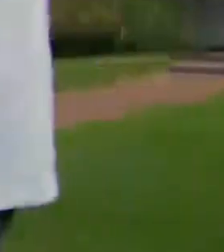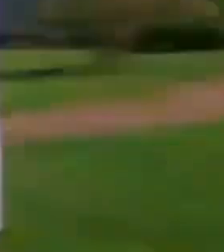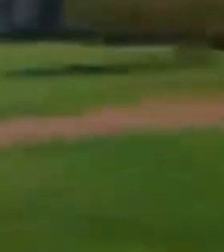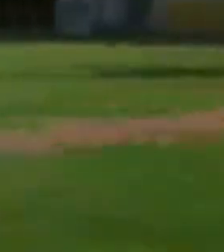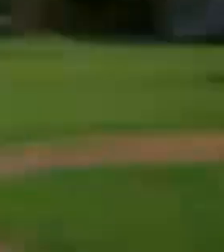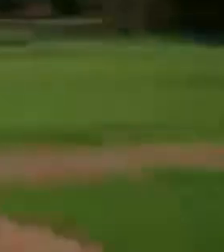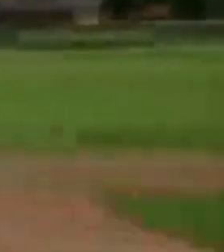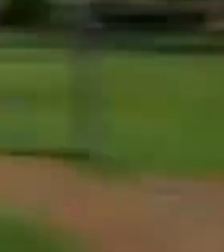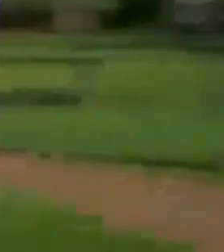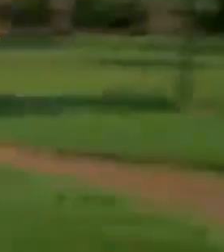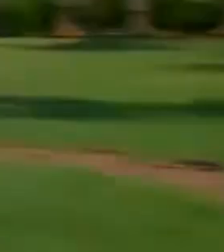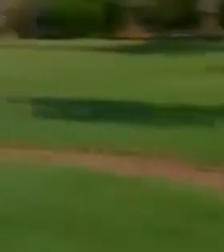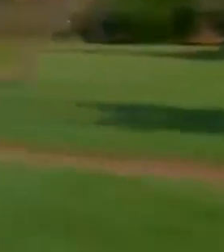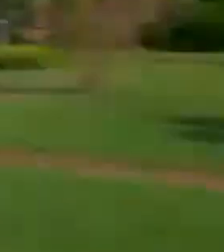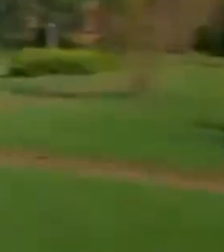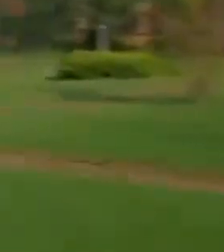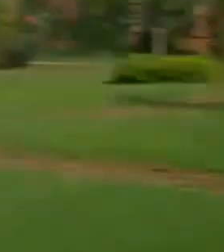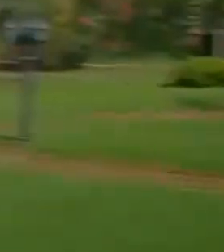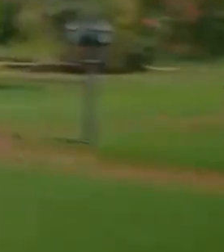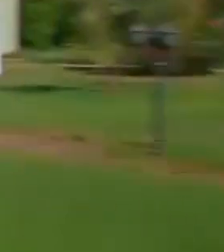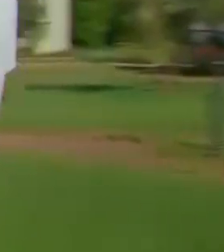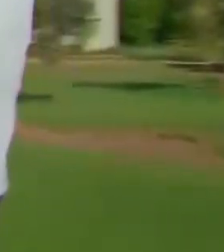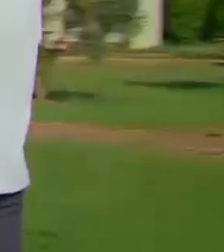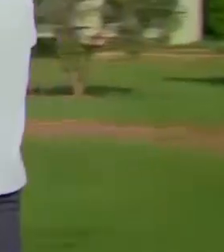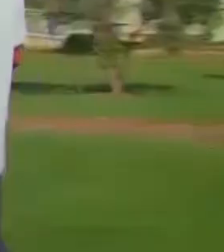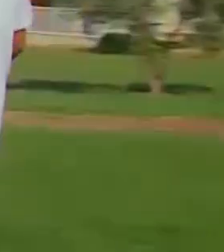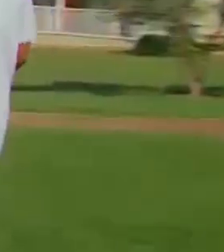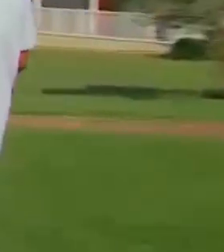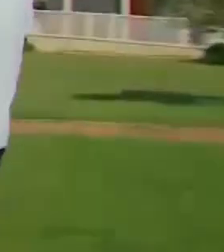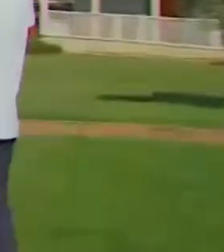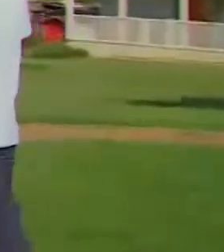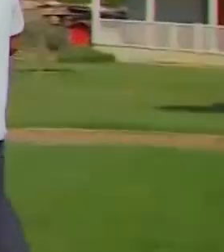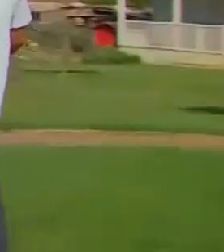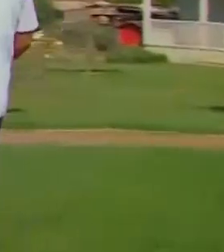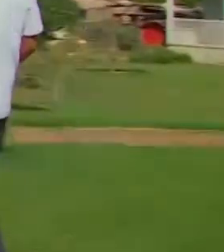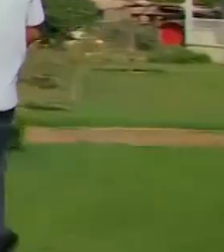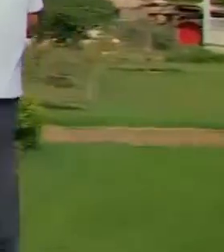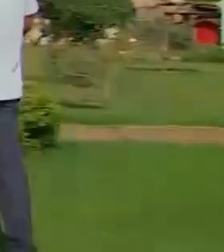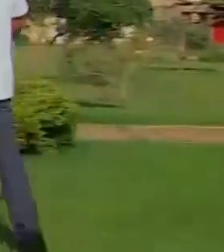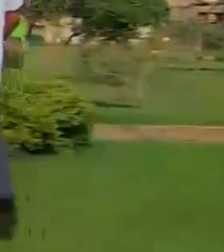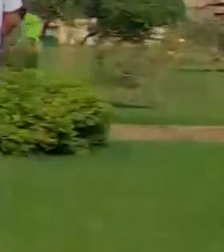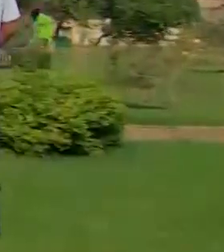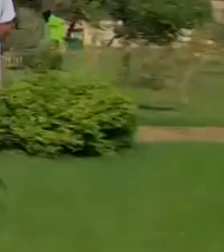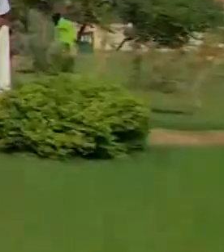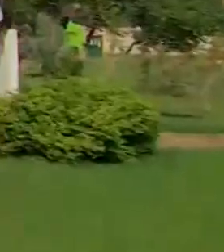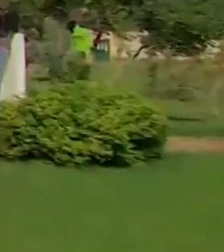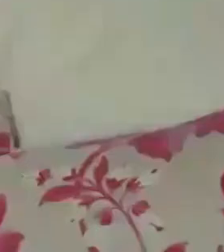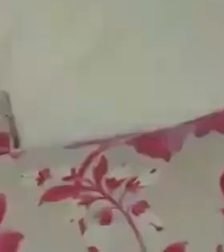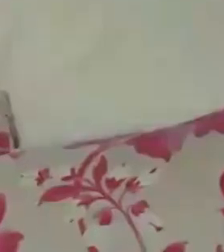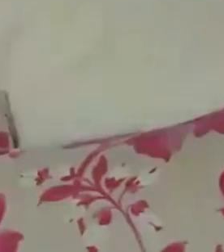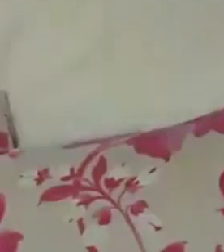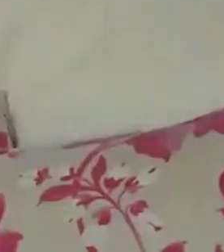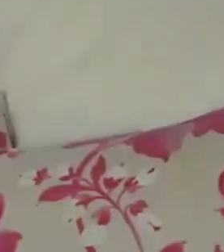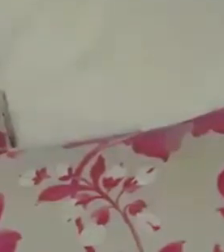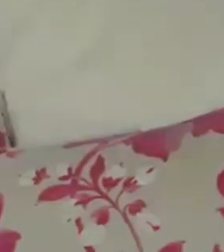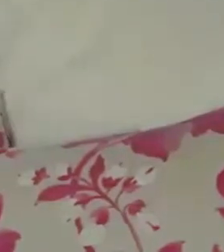Mehmet aynı kolinin benzerini kucağında taşıyarak kamelyaya doğru ilerliyor. Şükrü ayaklarını uzatmış, paralarını sayıyor.